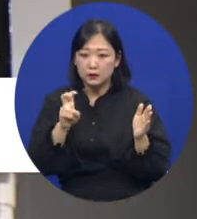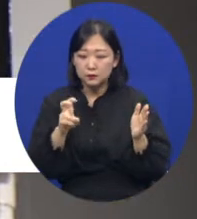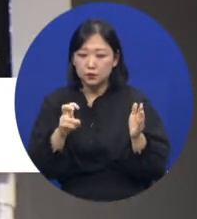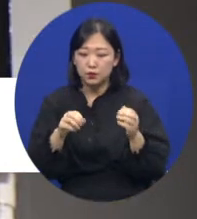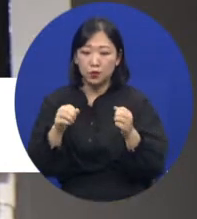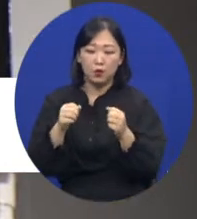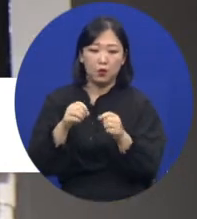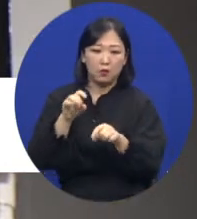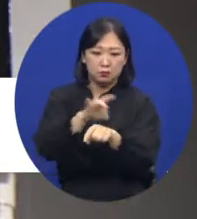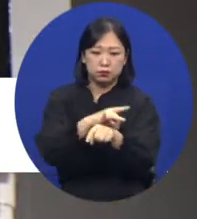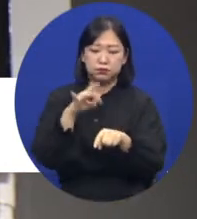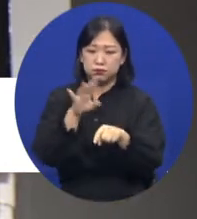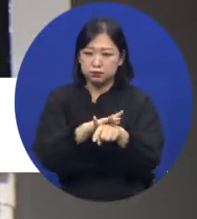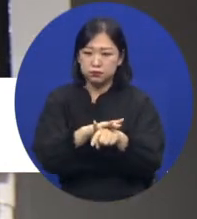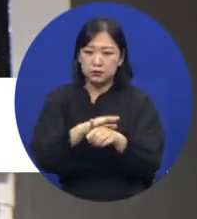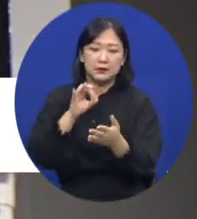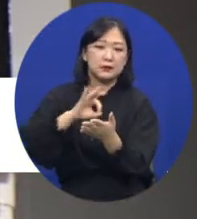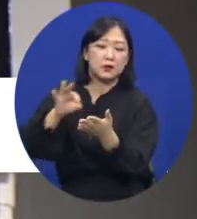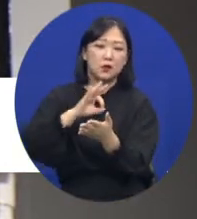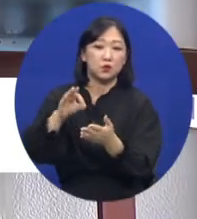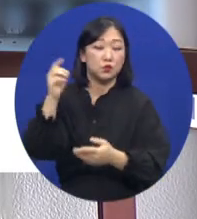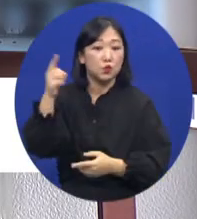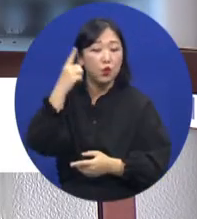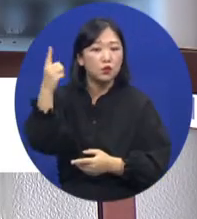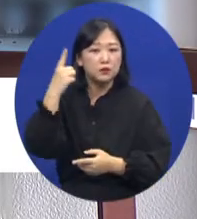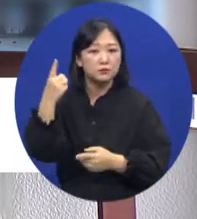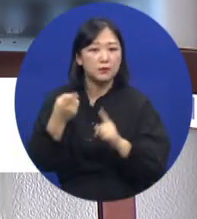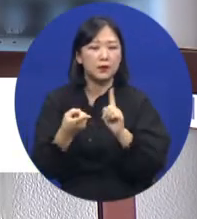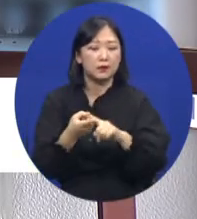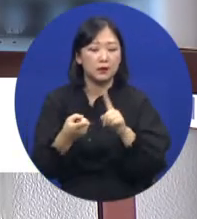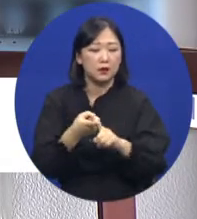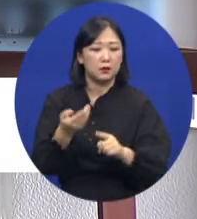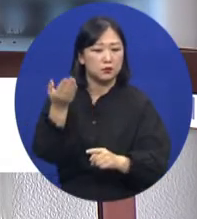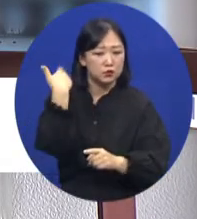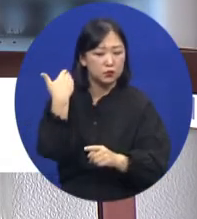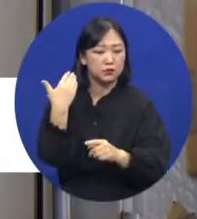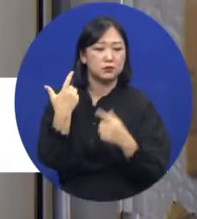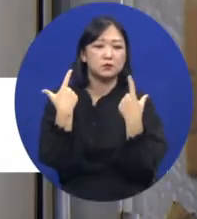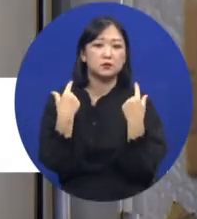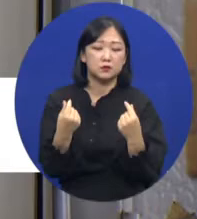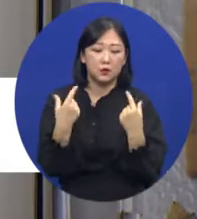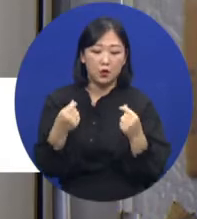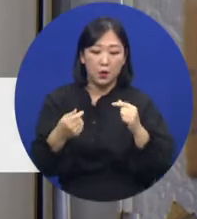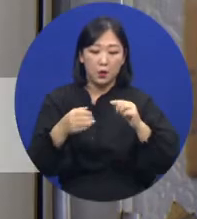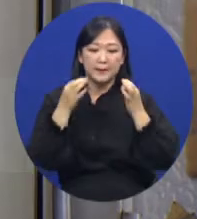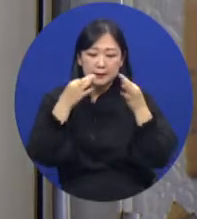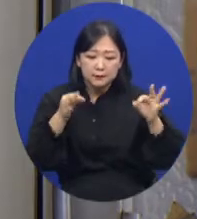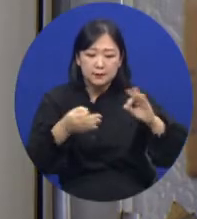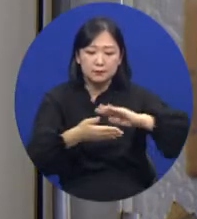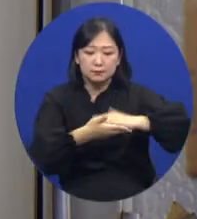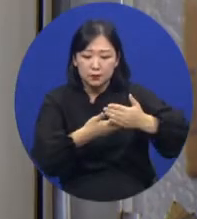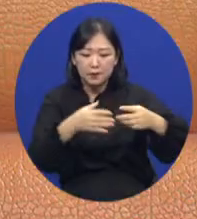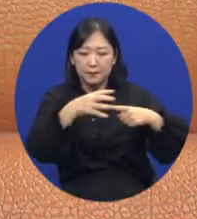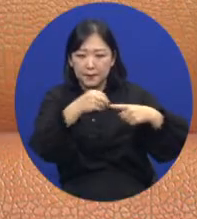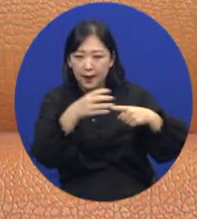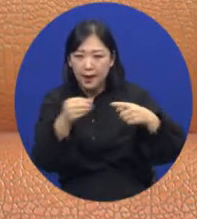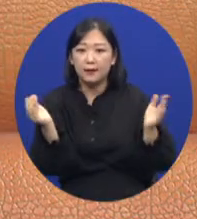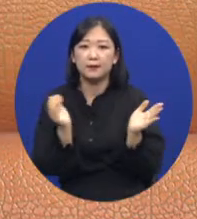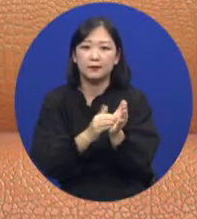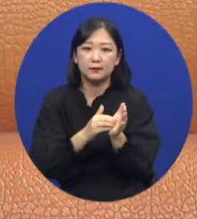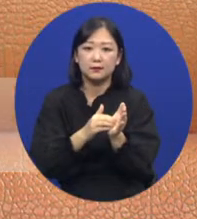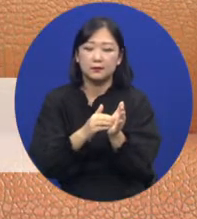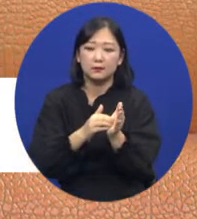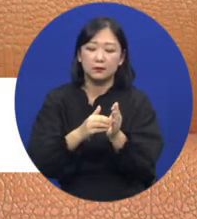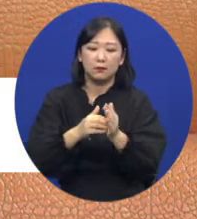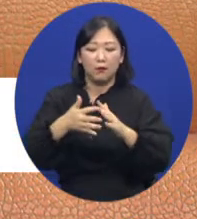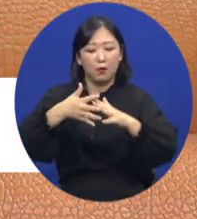냉장시설을 24시간 가동하면서 쓴 전기요금을 종전처럼 김 씨 통장에서 계속 인출했습니다. 그